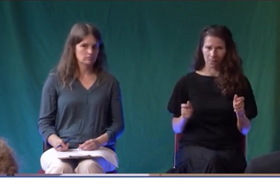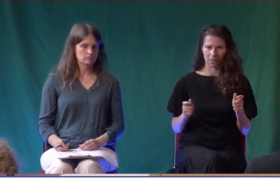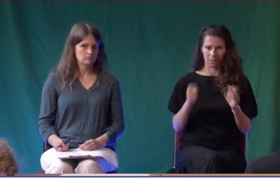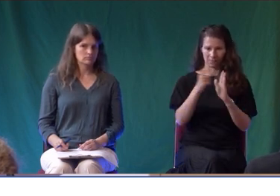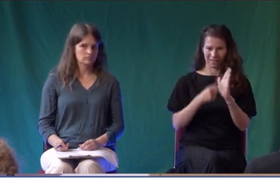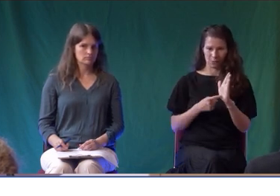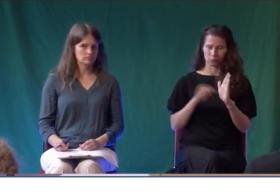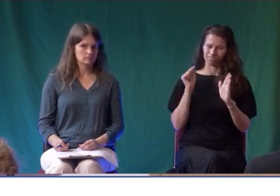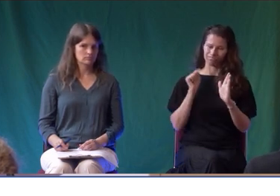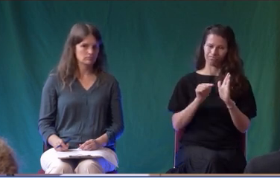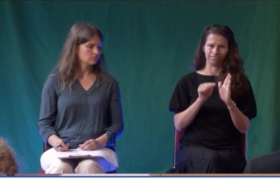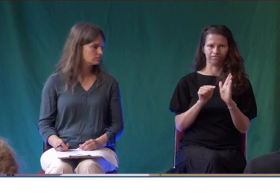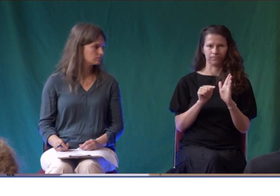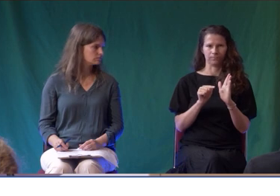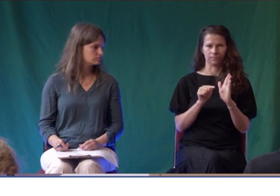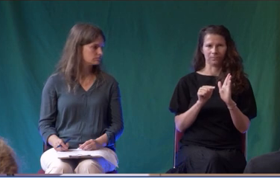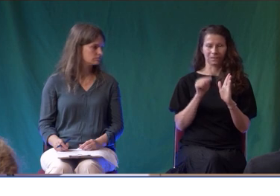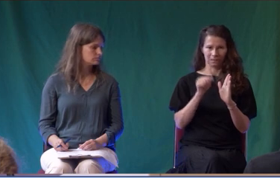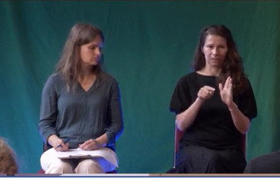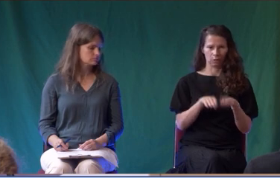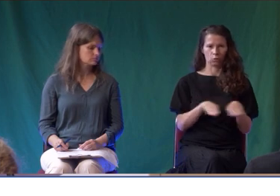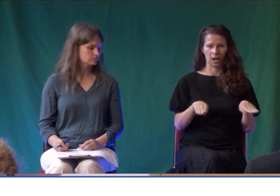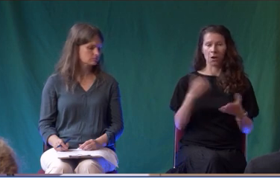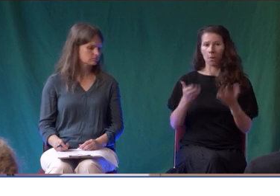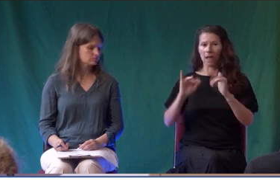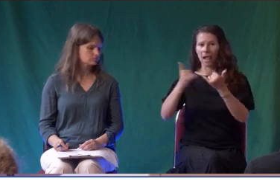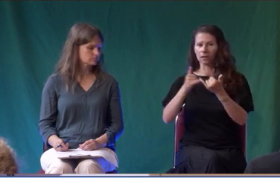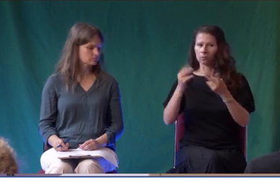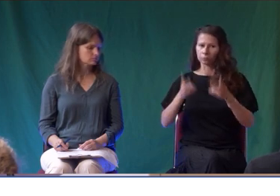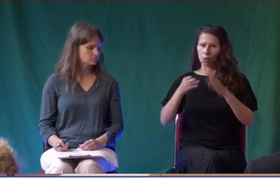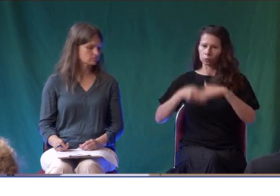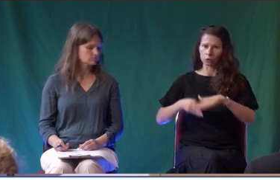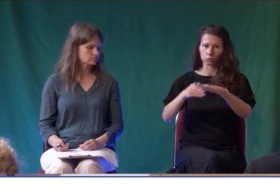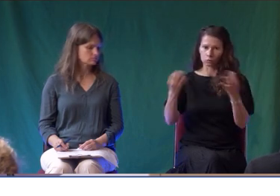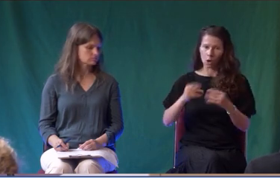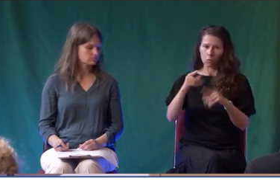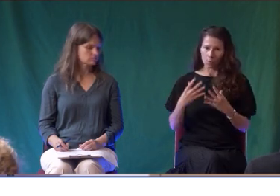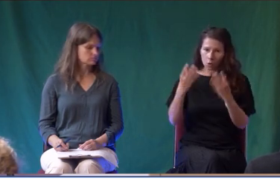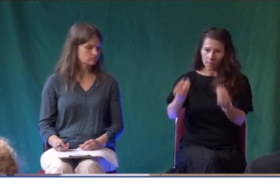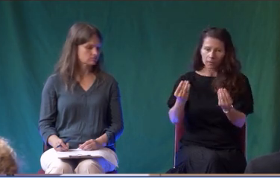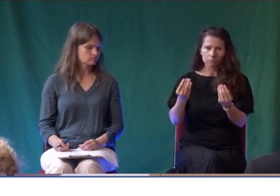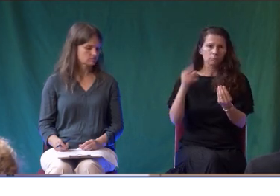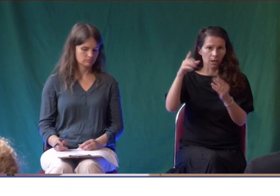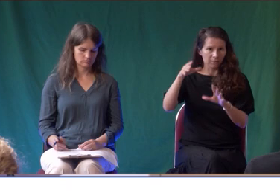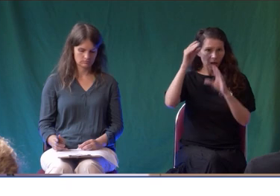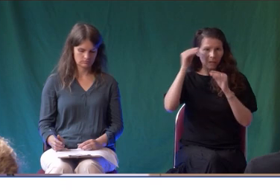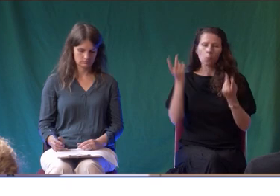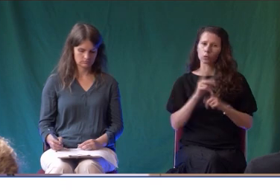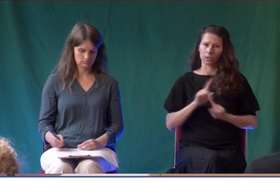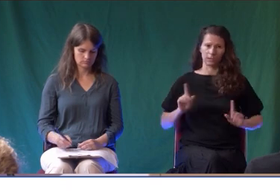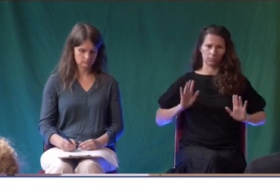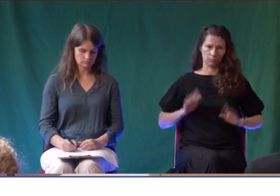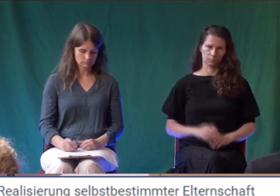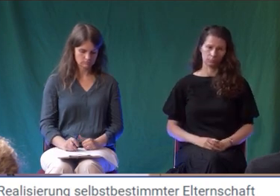Elternschaft oder Eltern mit Behinderung die Unterstützung bekommen die sie brauchen ob sie wahrgenommen werden oder eben